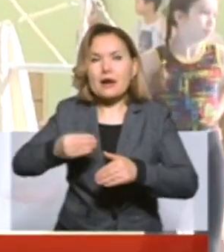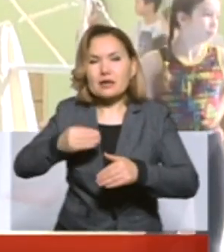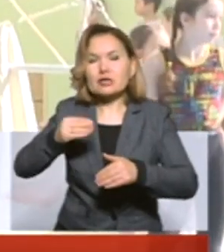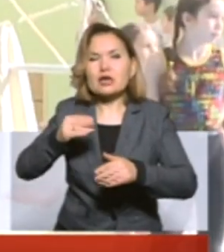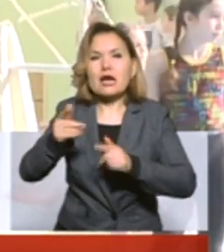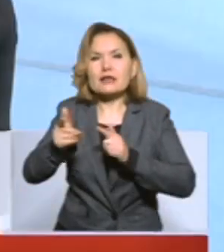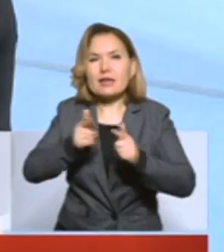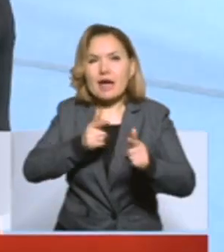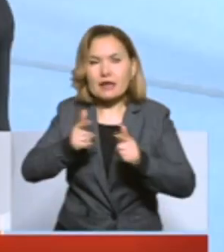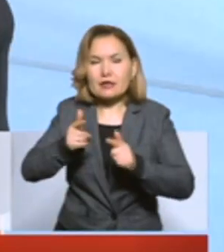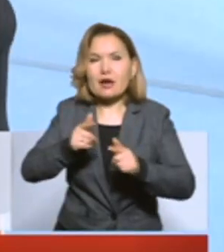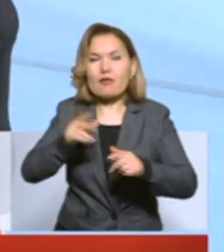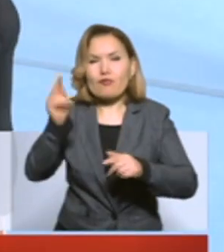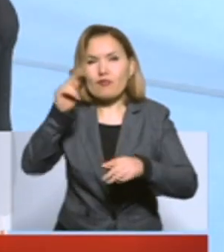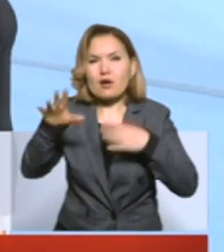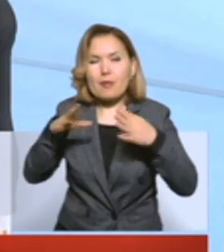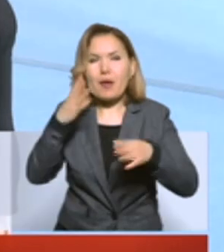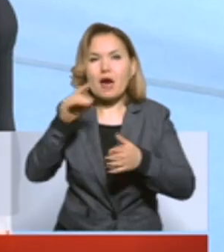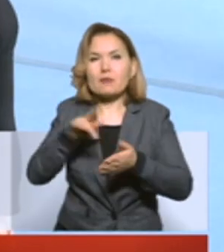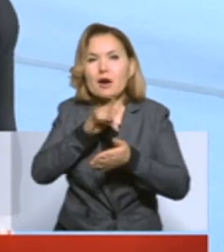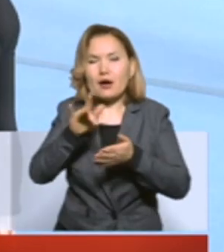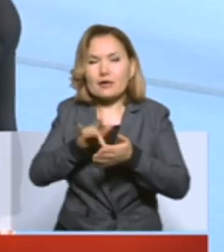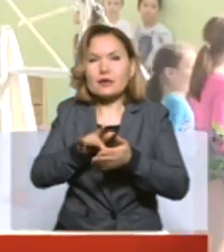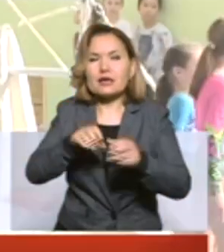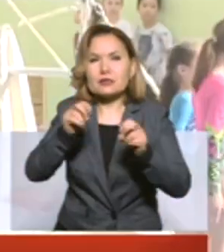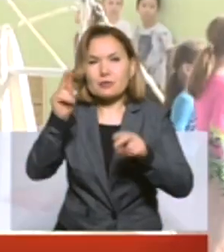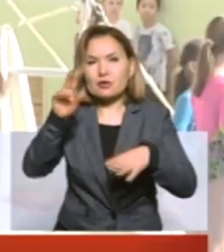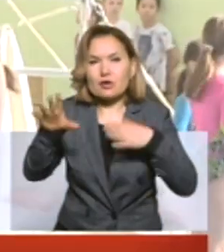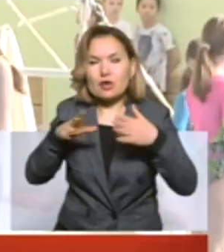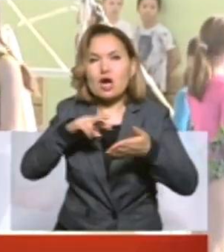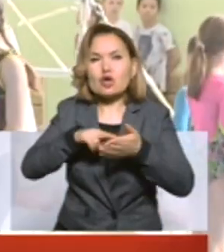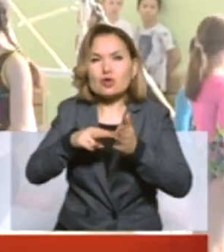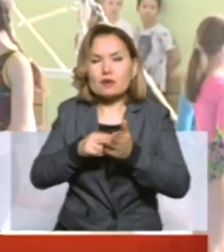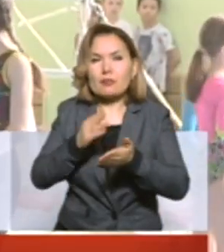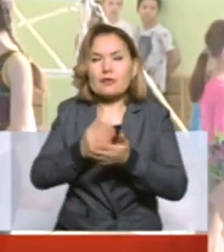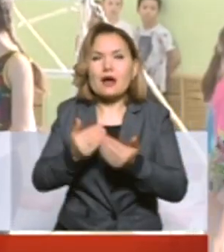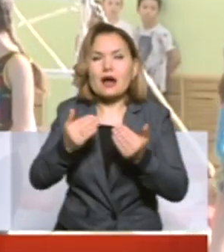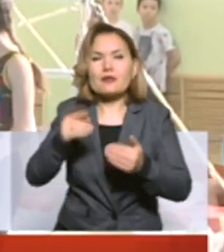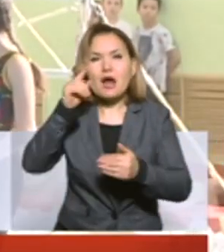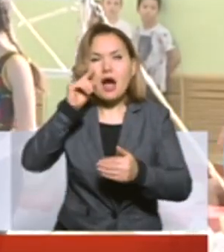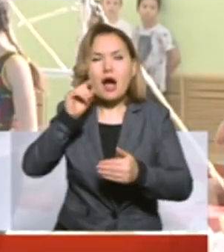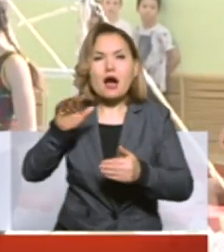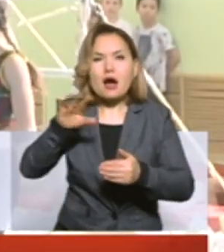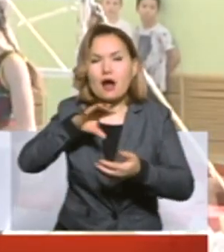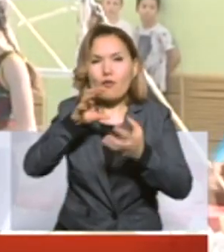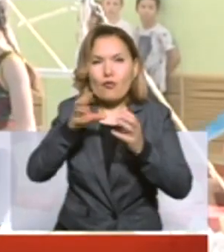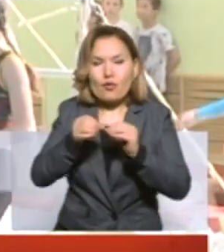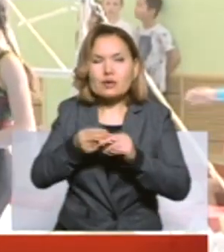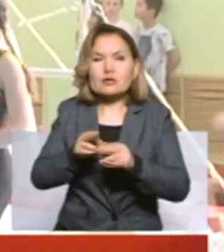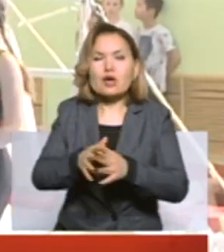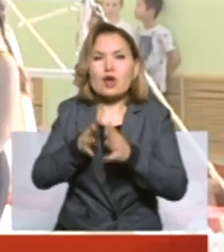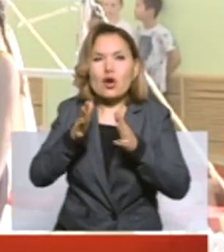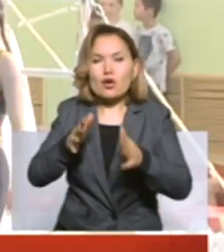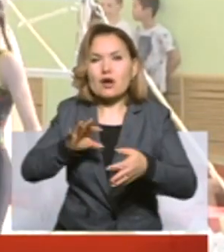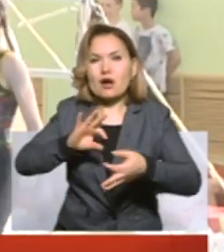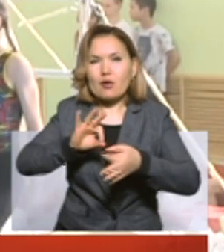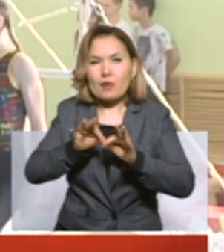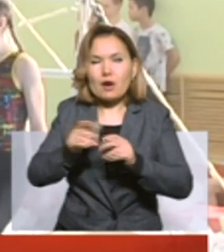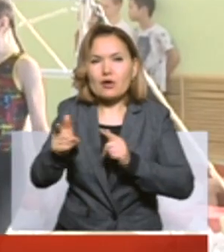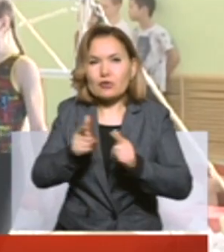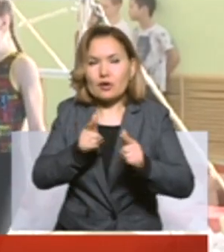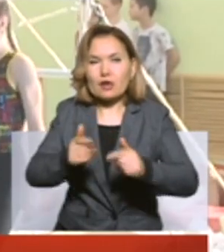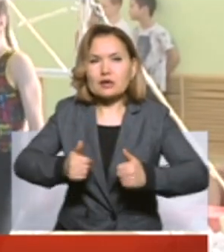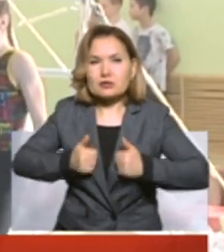басталады. Негізгі жаттығулар Алматыда өтеді. Оған арнайы жоспар құрылуда. Қазір олимпиада деңгейінде сұралатын күрделі әдістерді таза